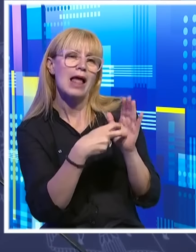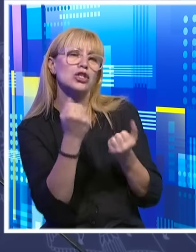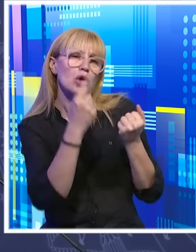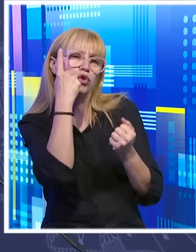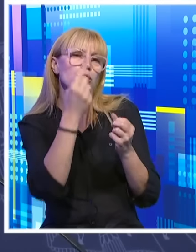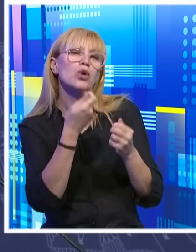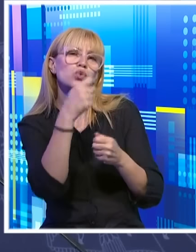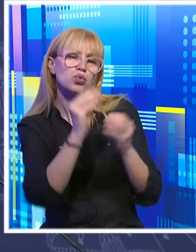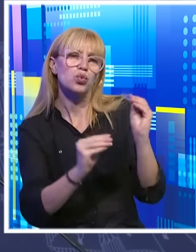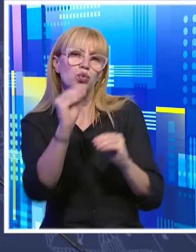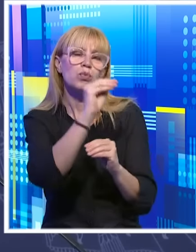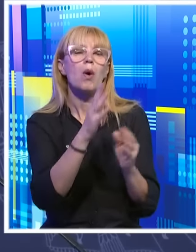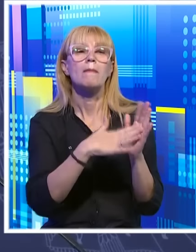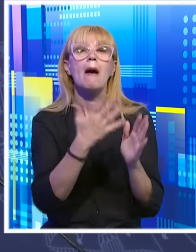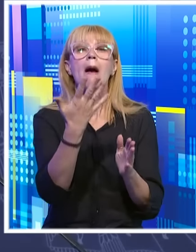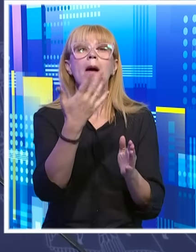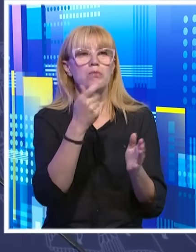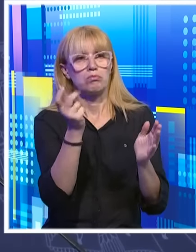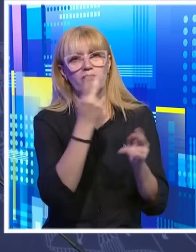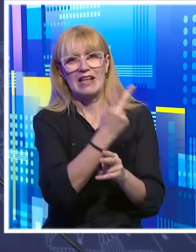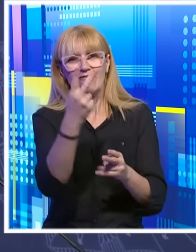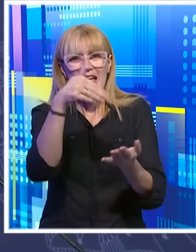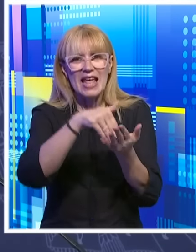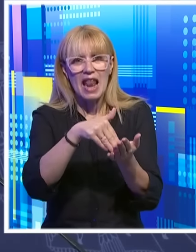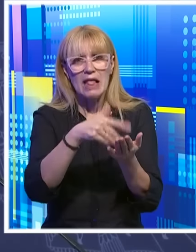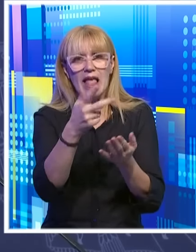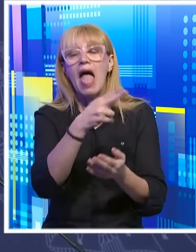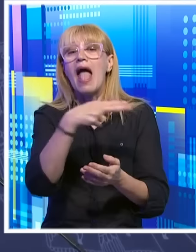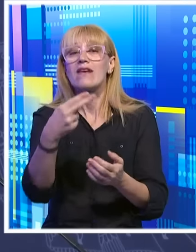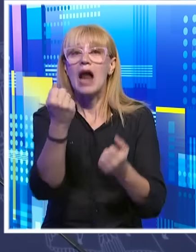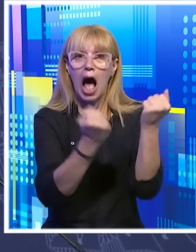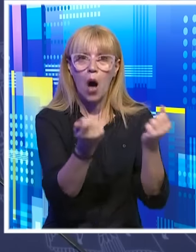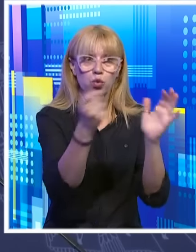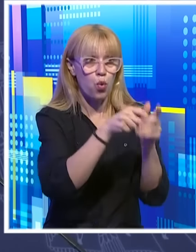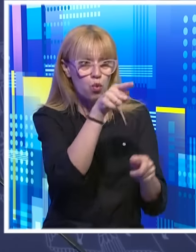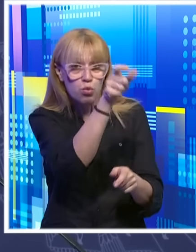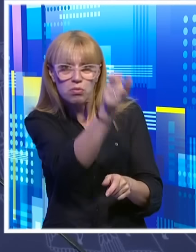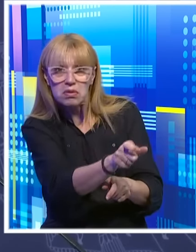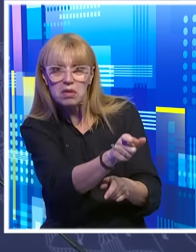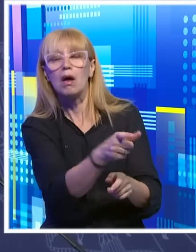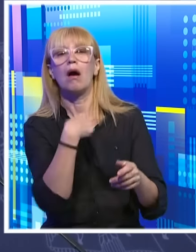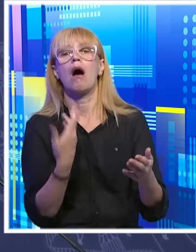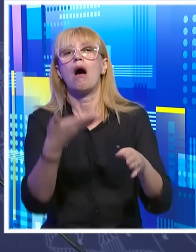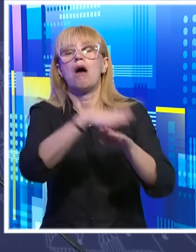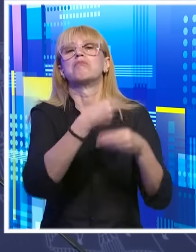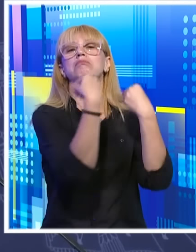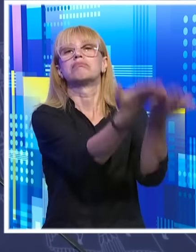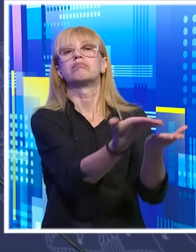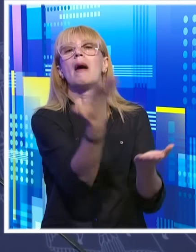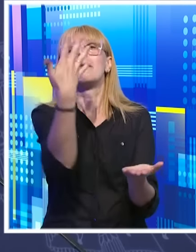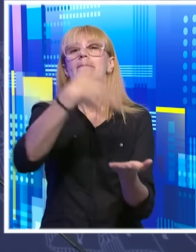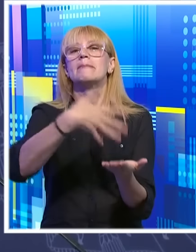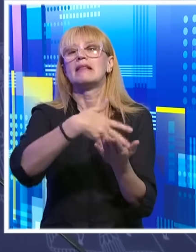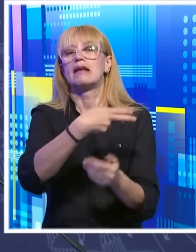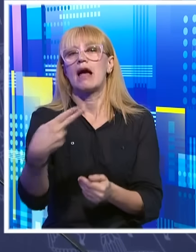skuplji, 5000 evra dobijete na poklon od države. Mi želimo da stimulišemo smanjenje zagađenja, smanjenje